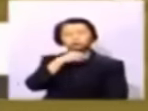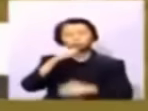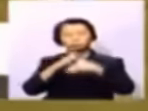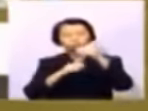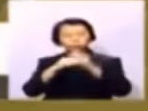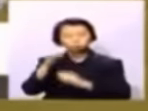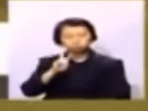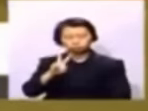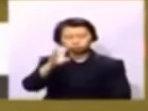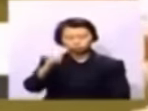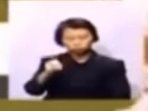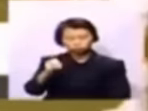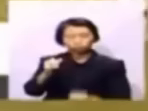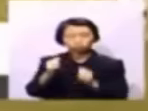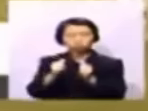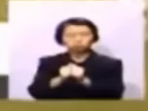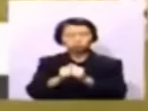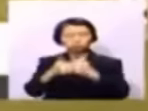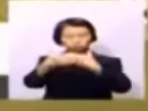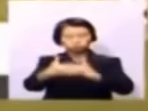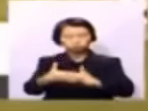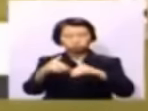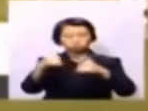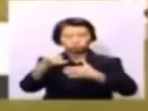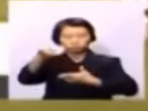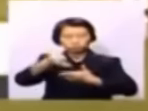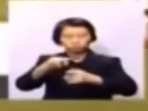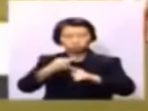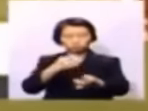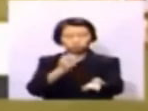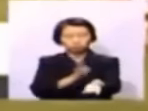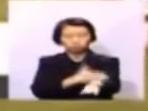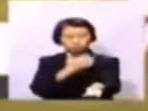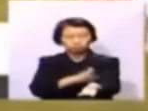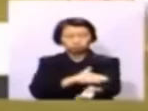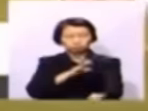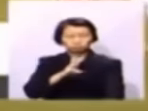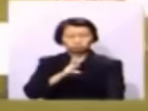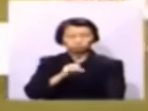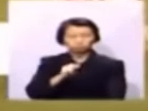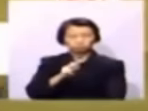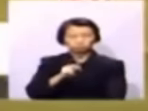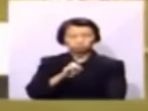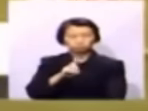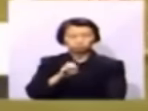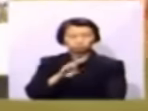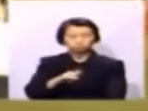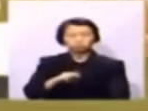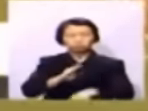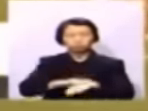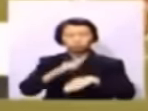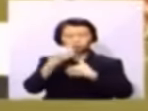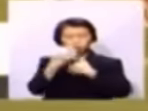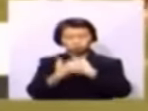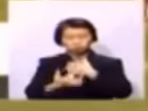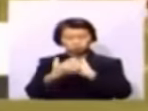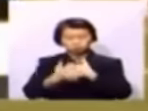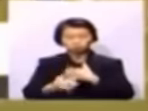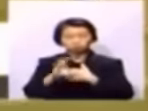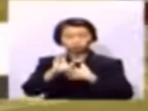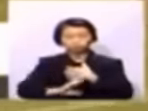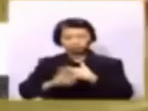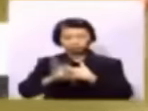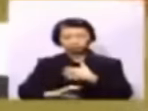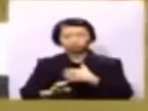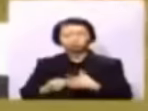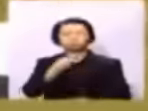mendahului 2-0 hasil jaringan penalti pemain import dari Brazil, Wanda Louis Junior pada masa kecederaan babak pertama. Perak